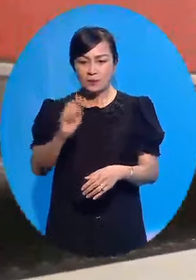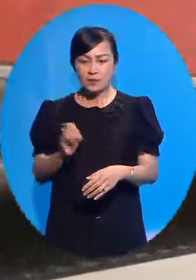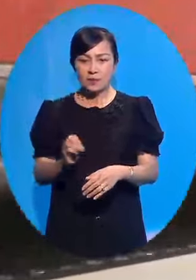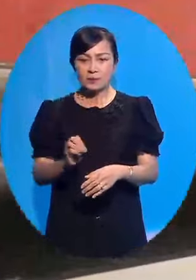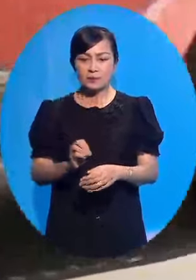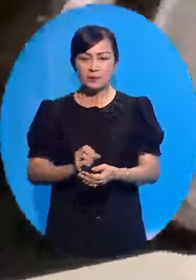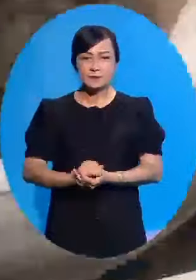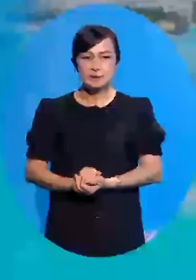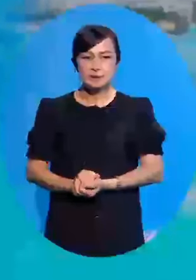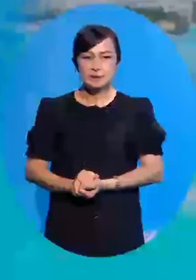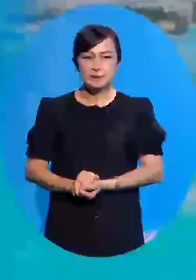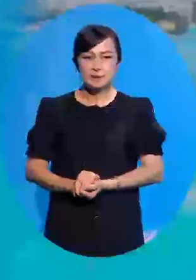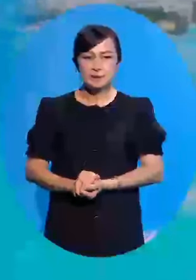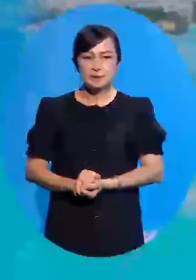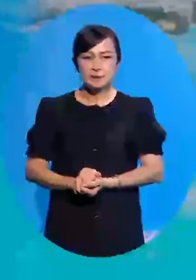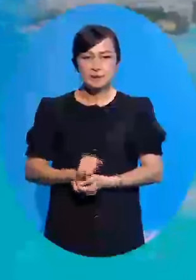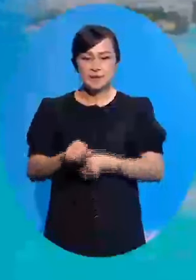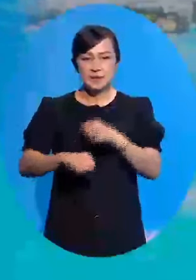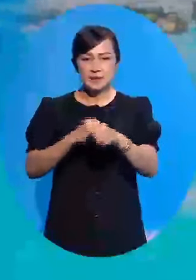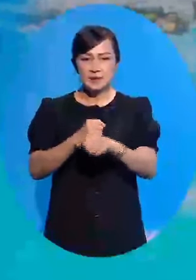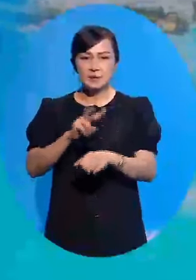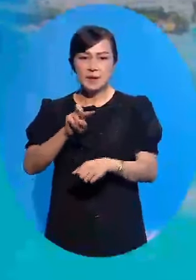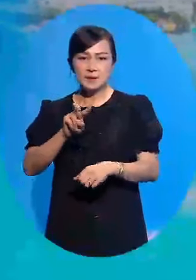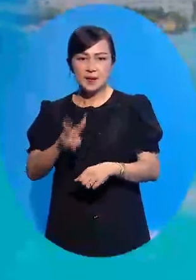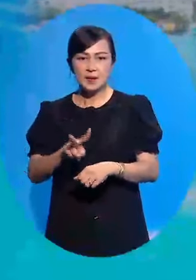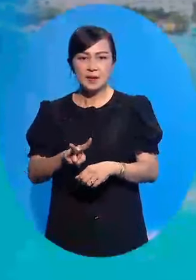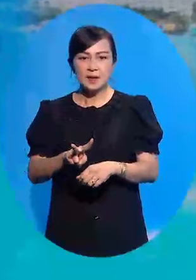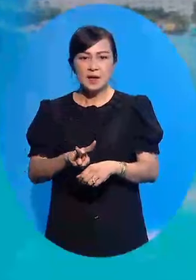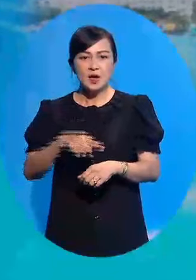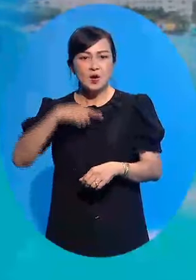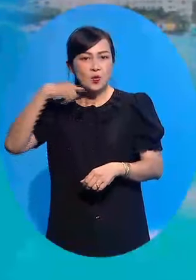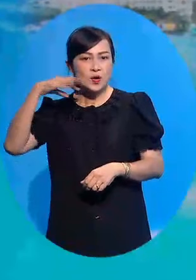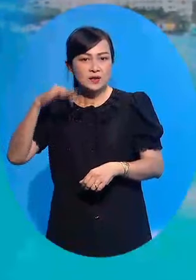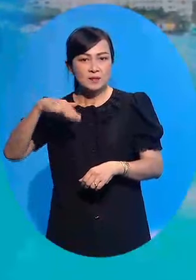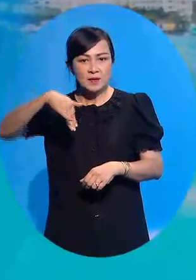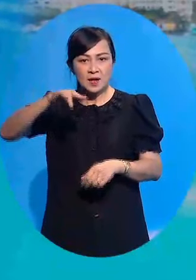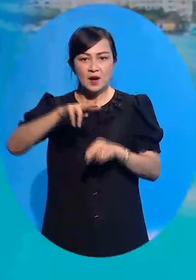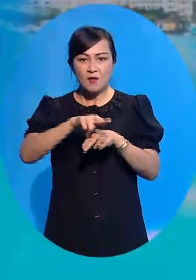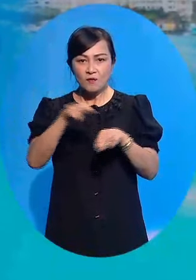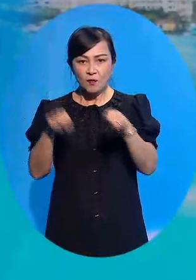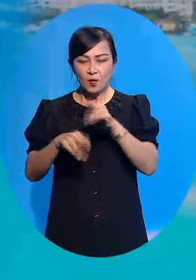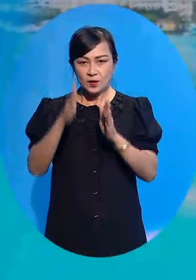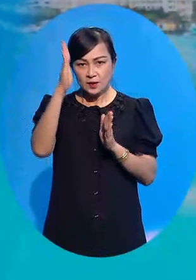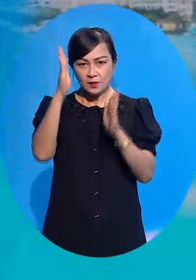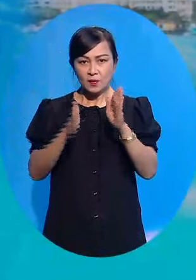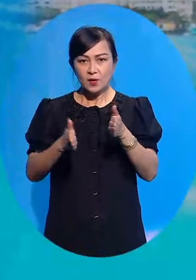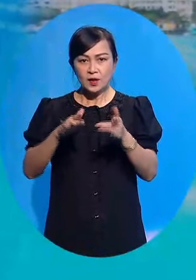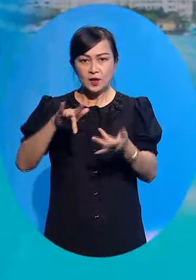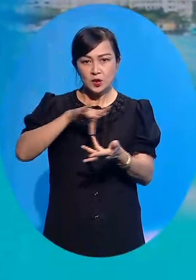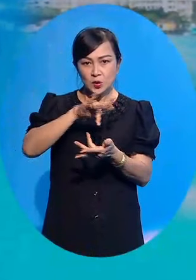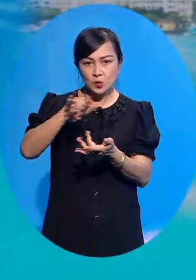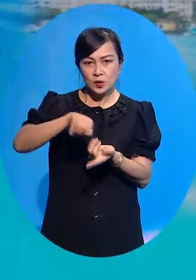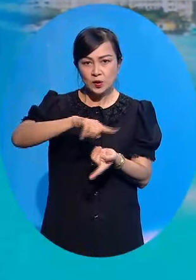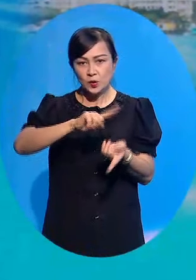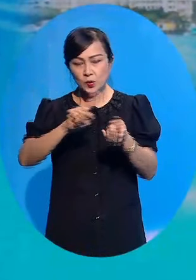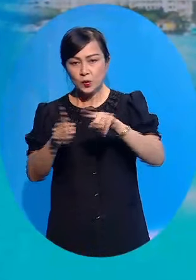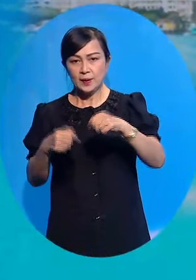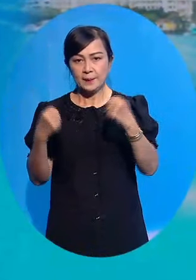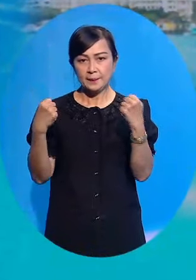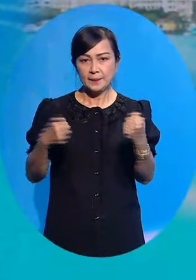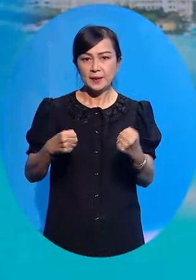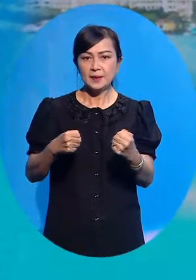xuất nhập khẩu. Năm 2022, cùng với quyết tâm tăng tốc để phục hồi của thành phố, ngành du lịch đã chuyển mình